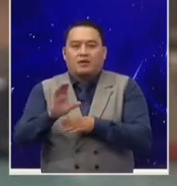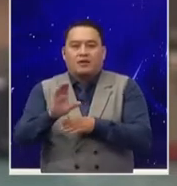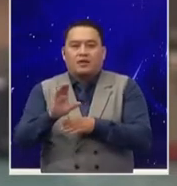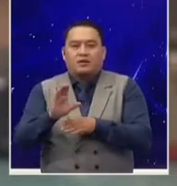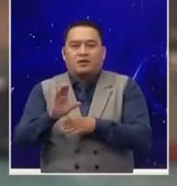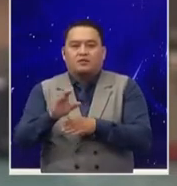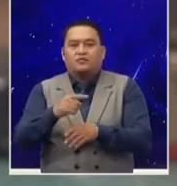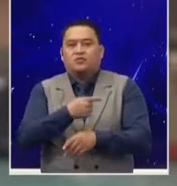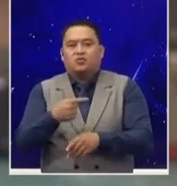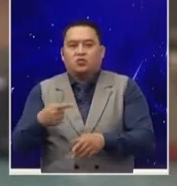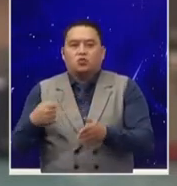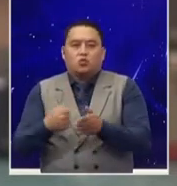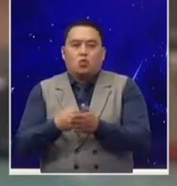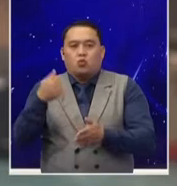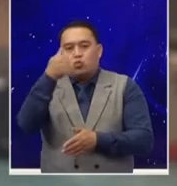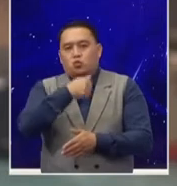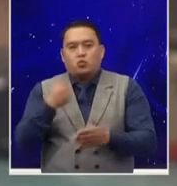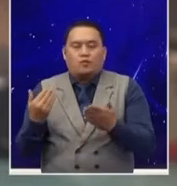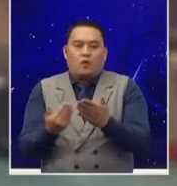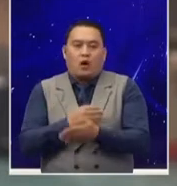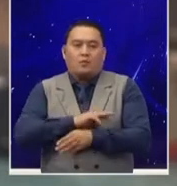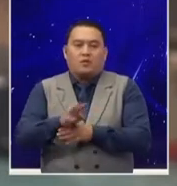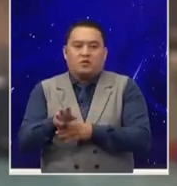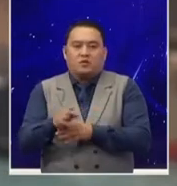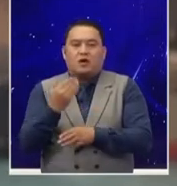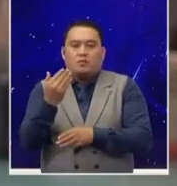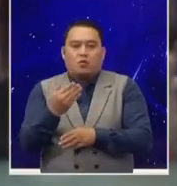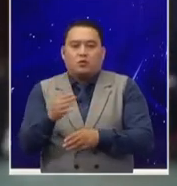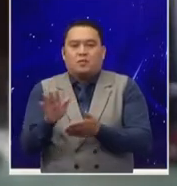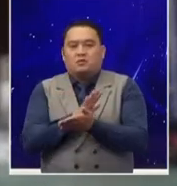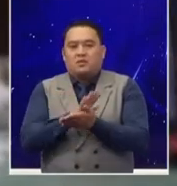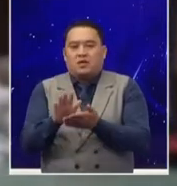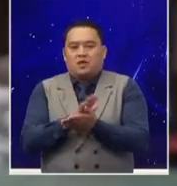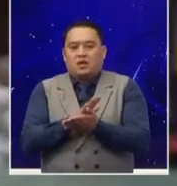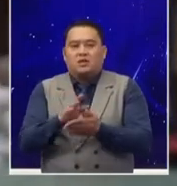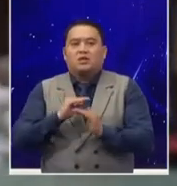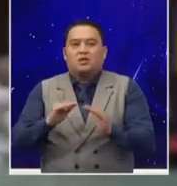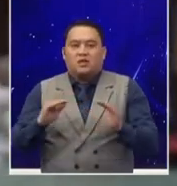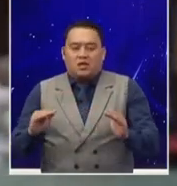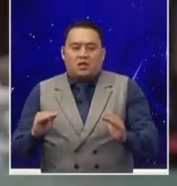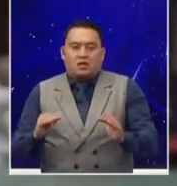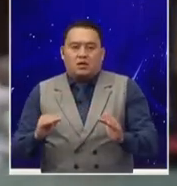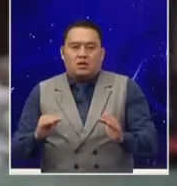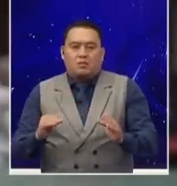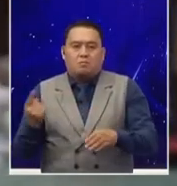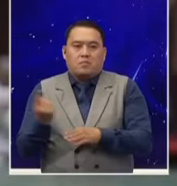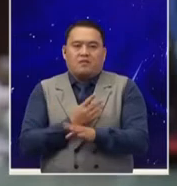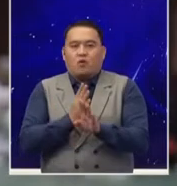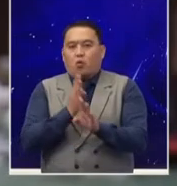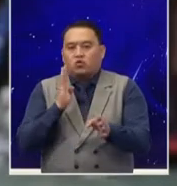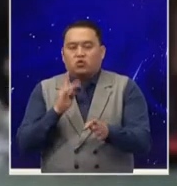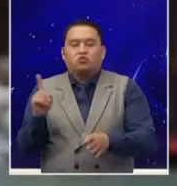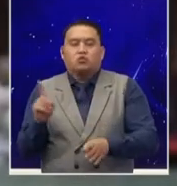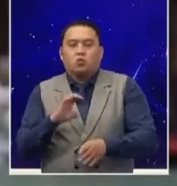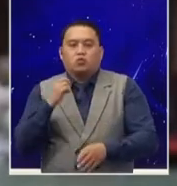тарифный план до Нового года обеспечивать, чтобы это все было в бесплатном режиме для учеников, именно в первую очередь, конечно же,